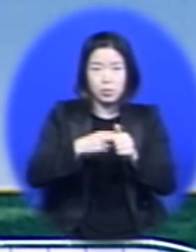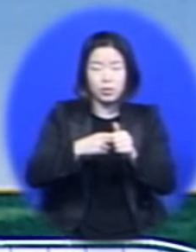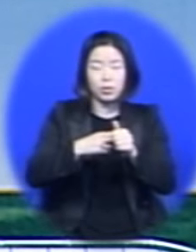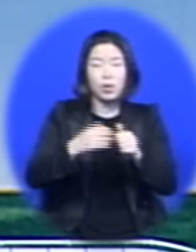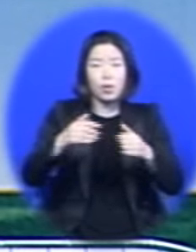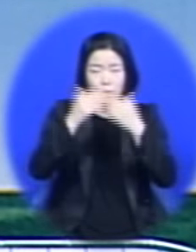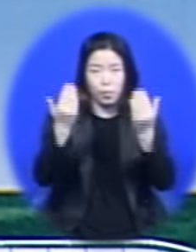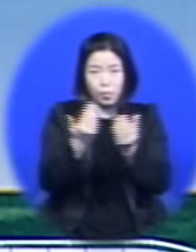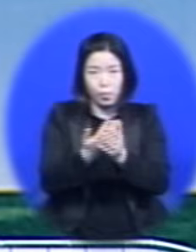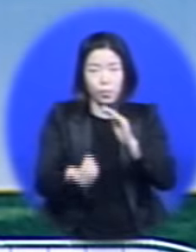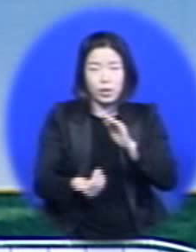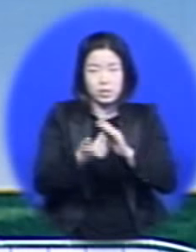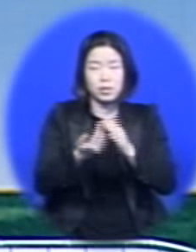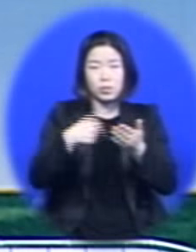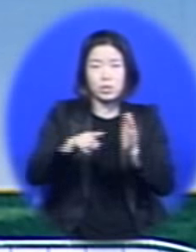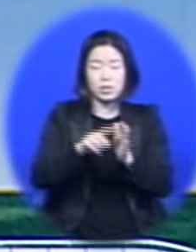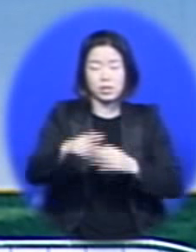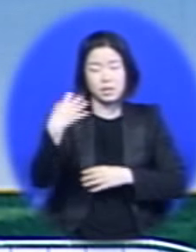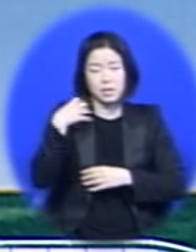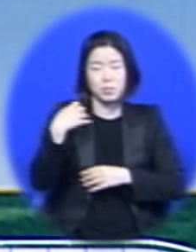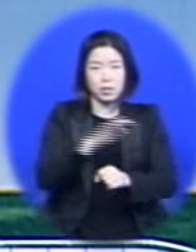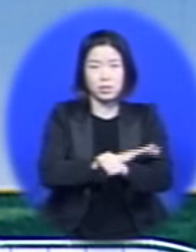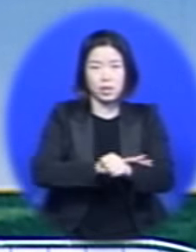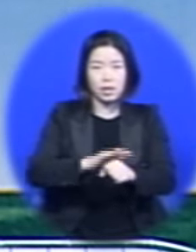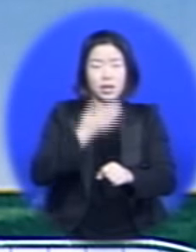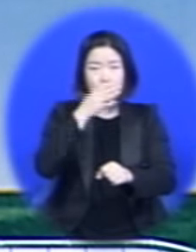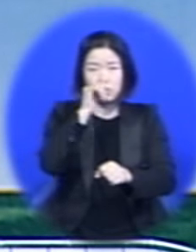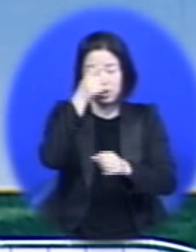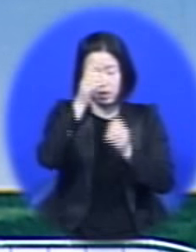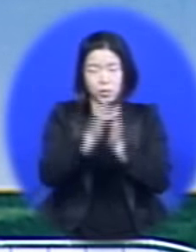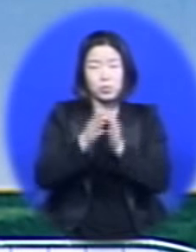이 사명을 잘 감당할 수 있도록 기도해 주시기 바랍니다.